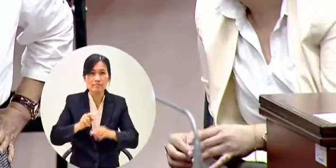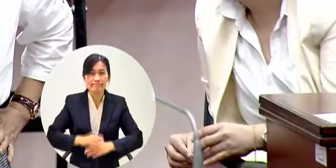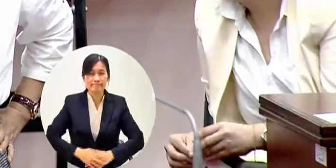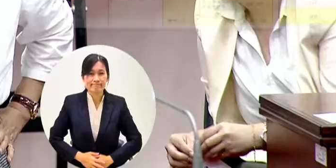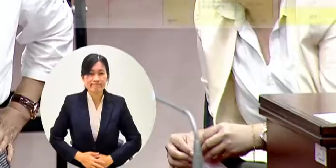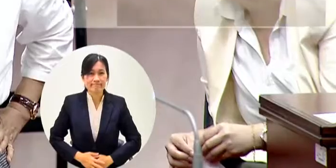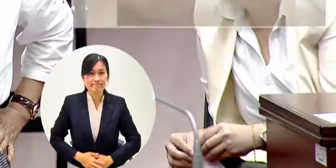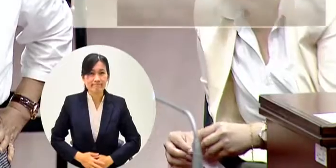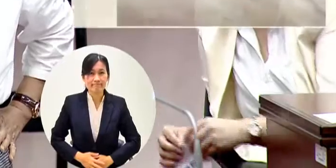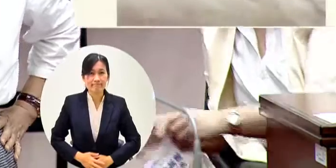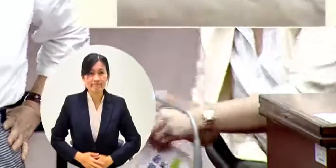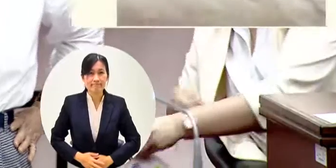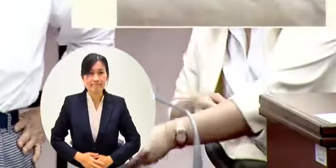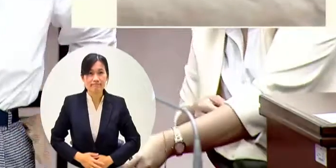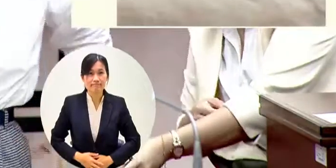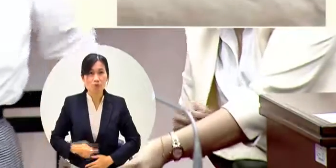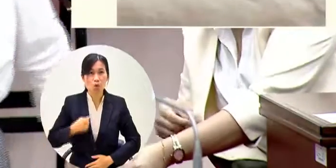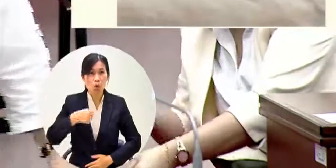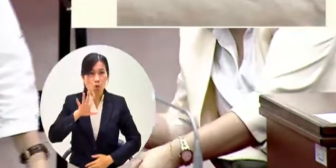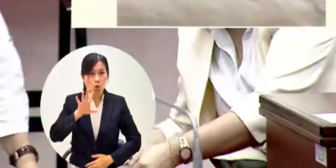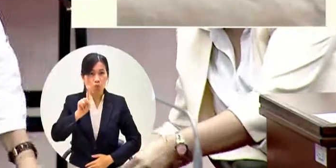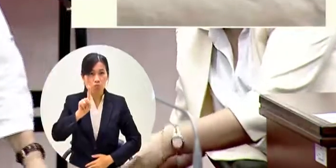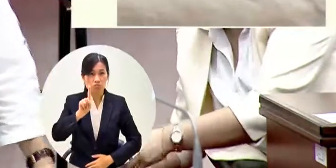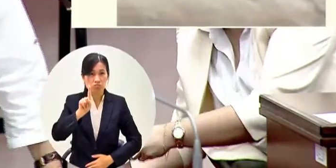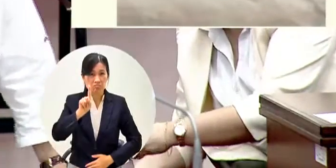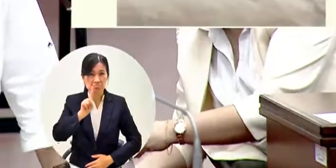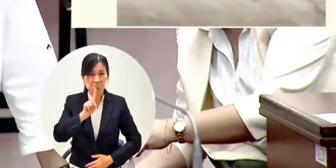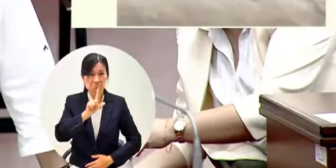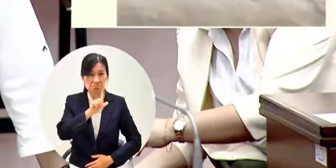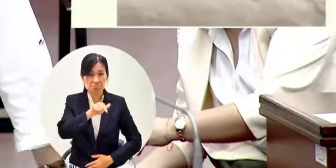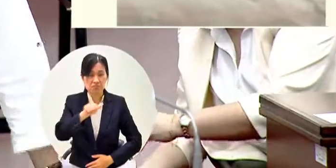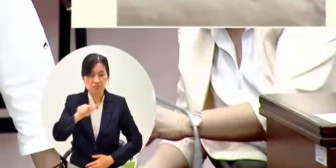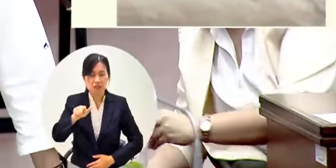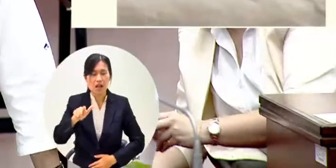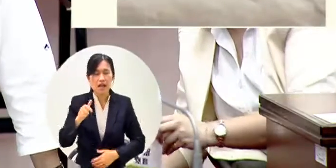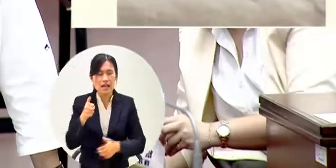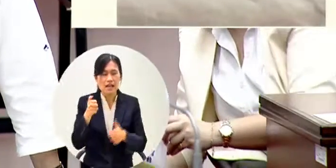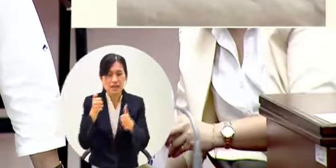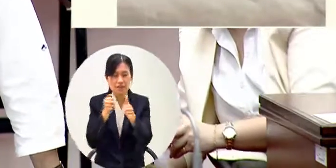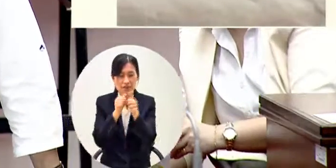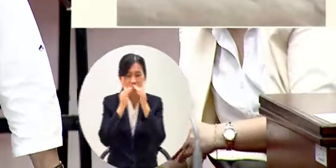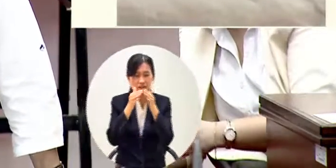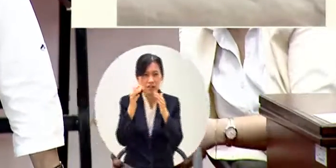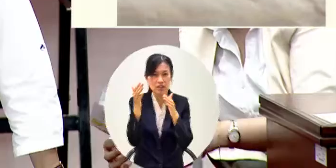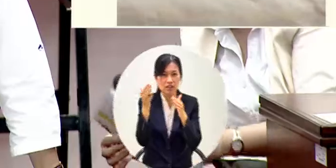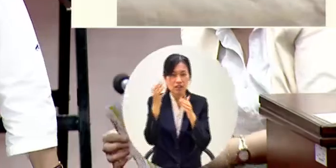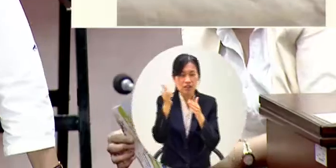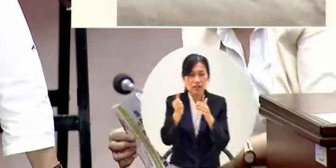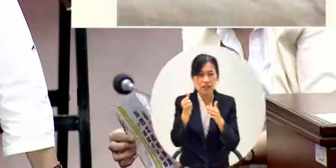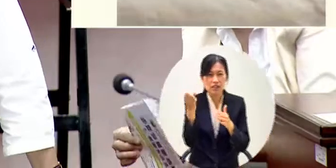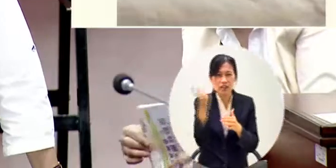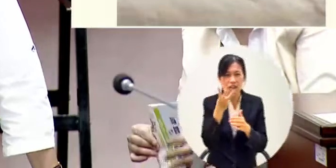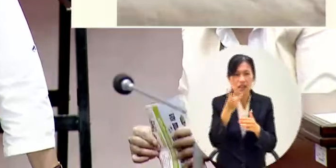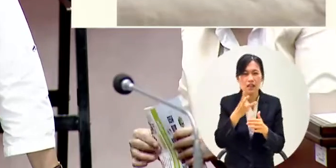然後呢我有一個東西要跟三位副市長講齊金議員會後再講好了